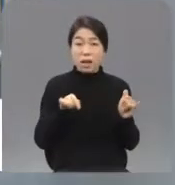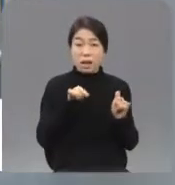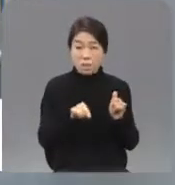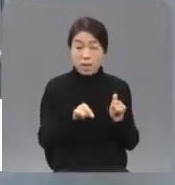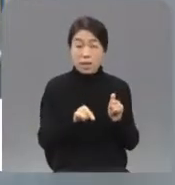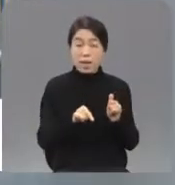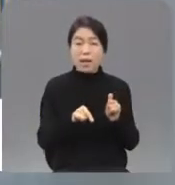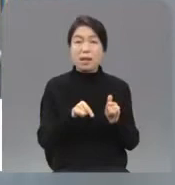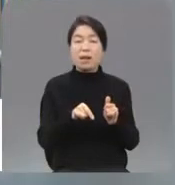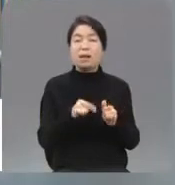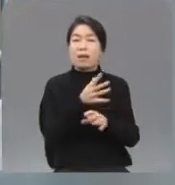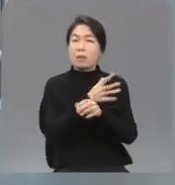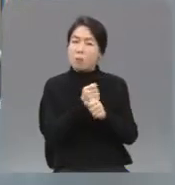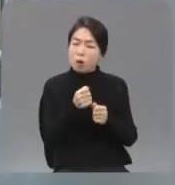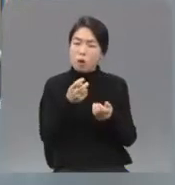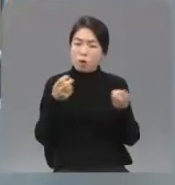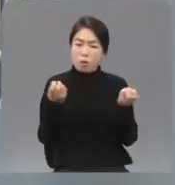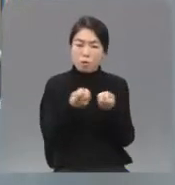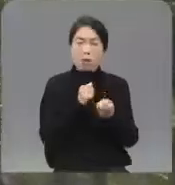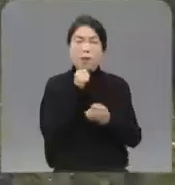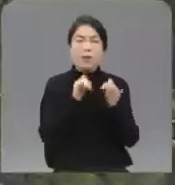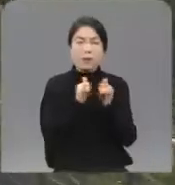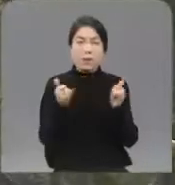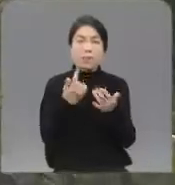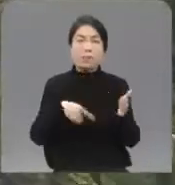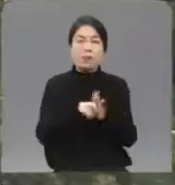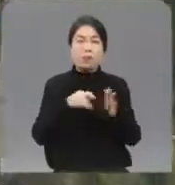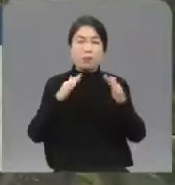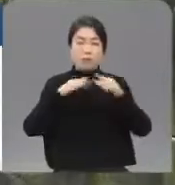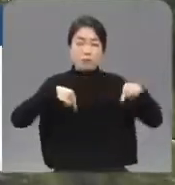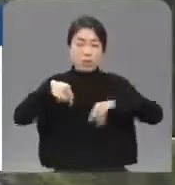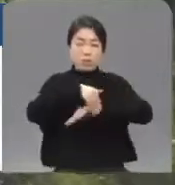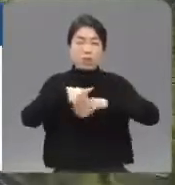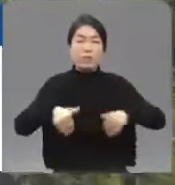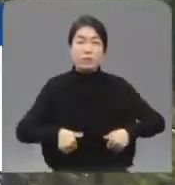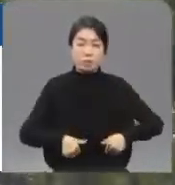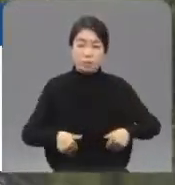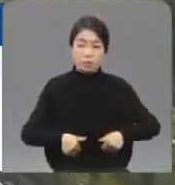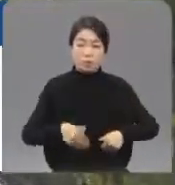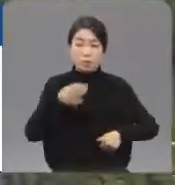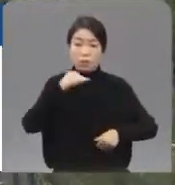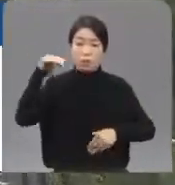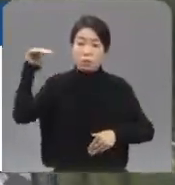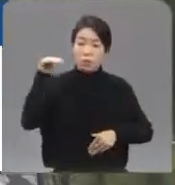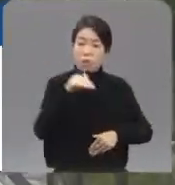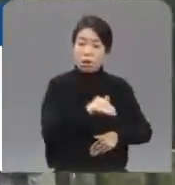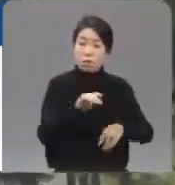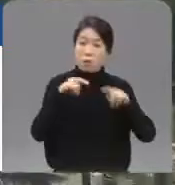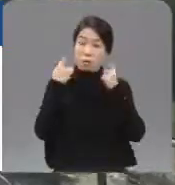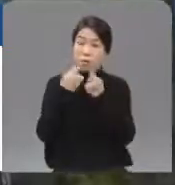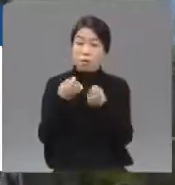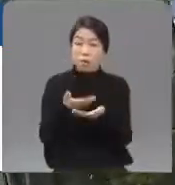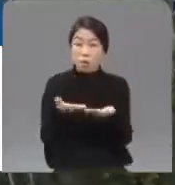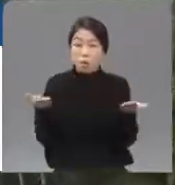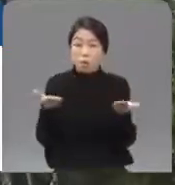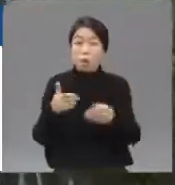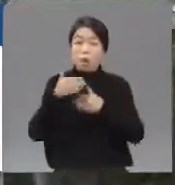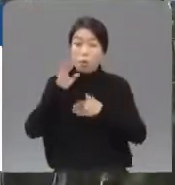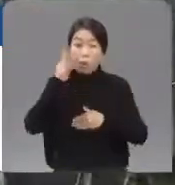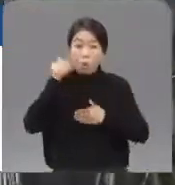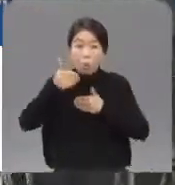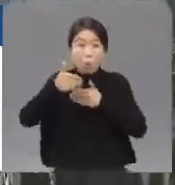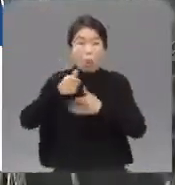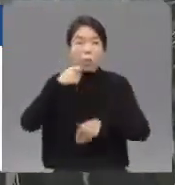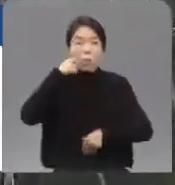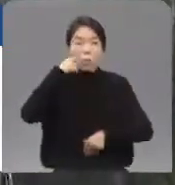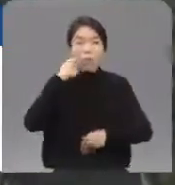위한 주택 정책이 필요한 이유입니다 주택가격 하락기로 접어들면 사실 인간에서 공급이 원활하게 이루어지지